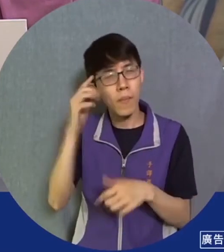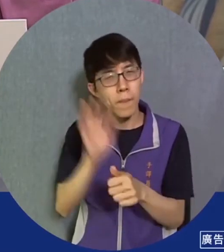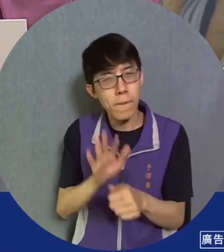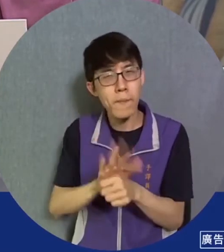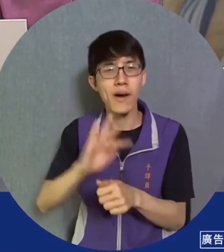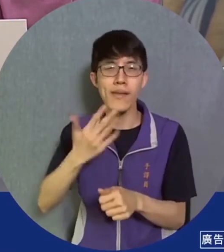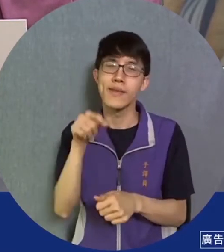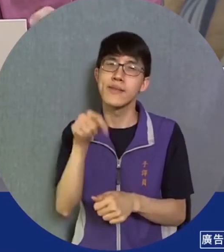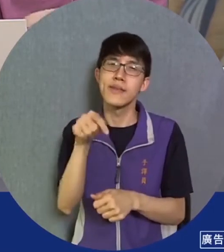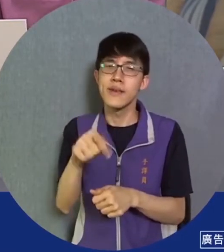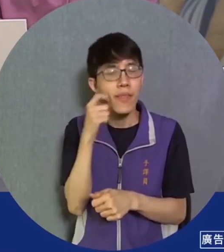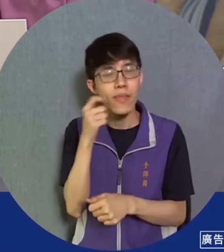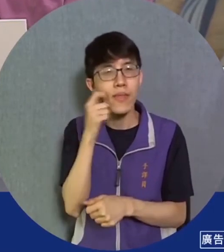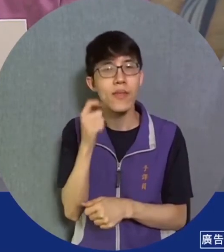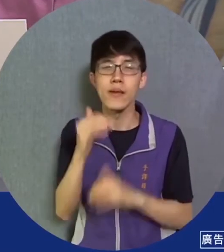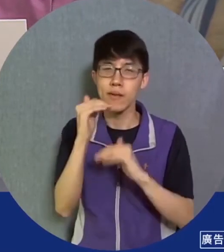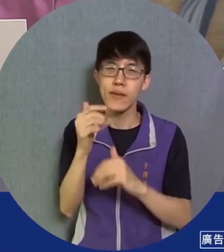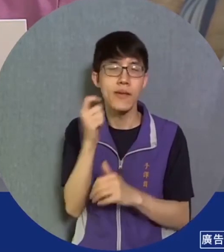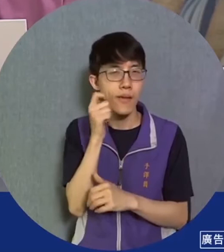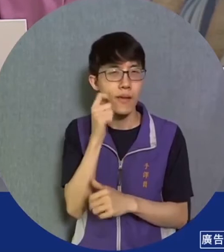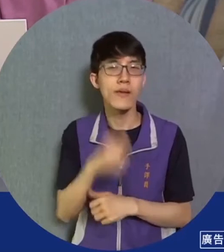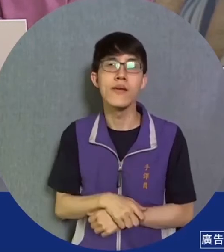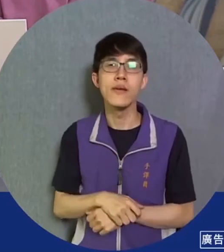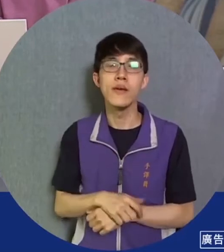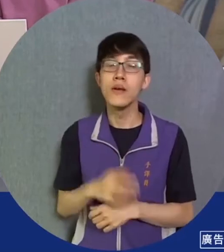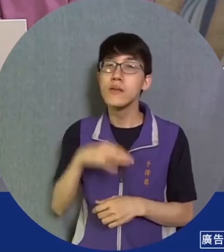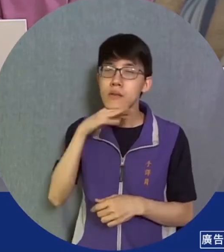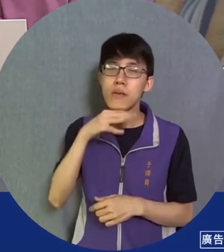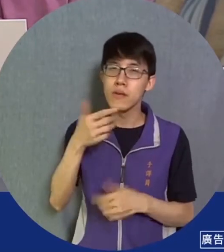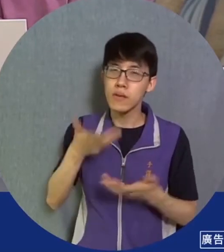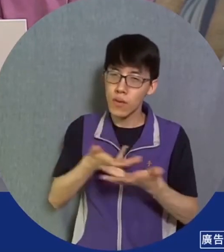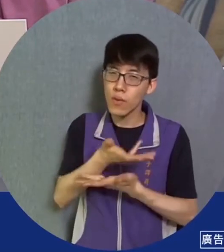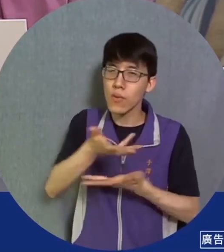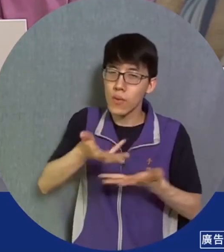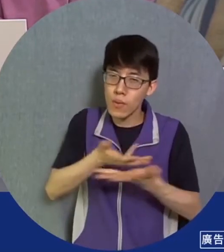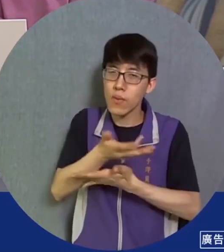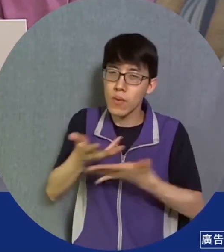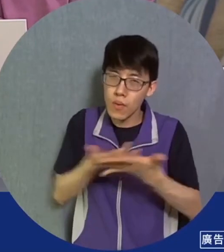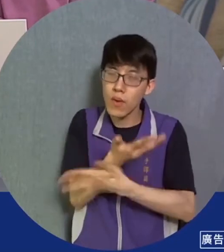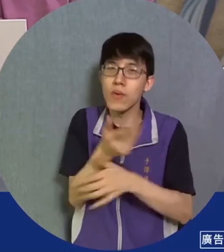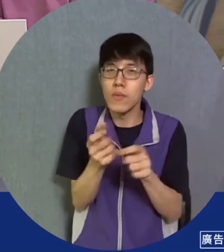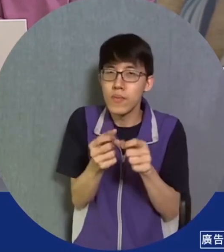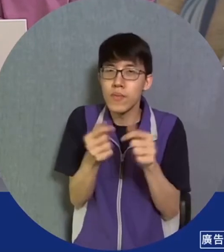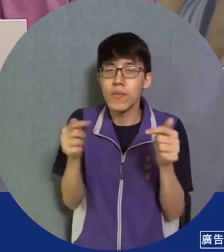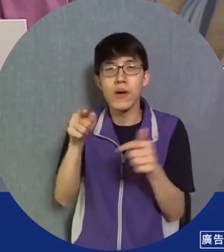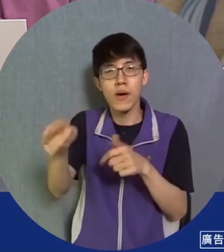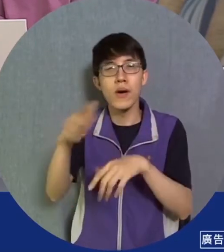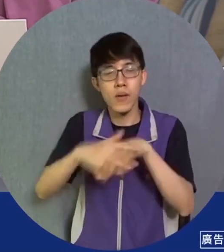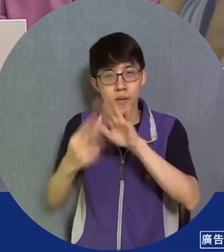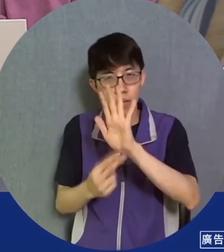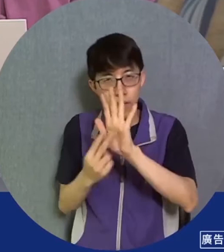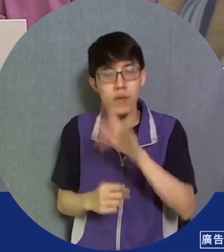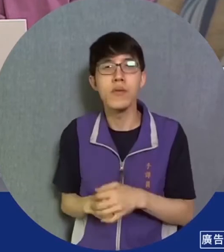多的呀，等等。可是当沟通慢慢到一个阶段的时候，他开始会讲他遇到的事情。他说，其实